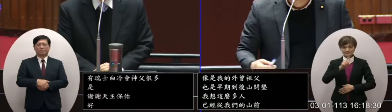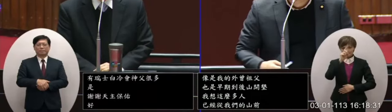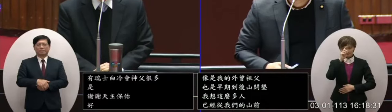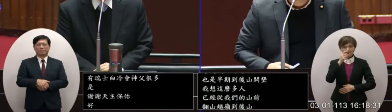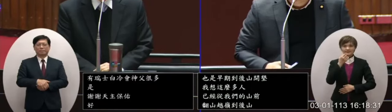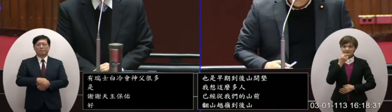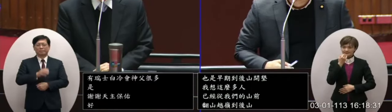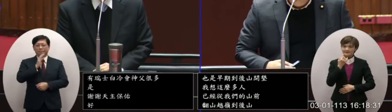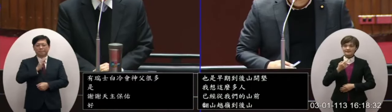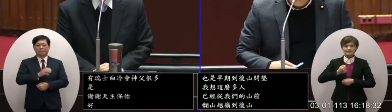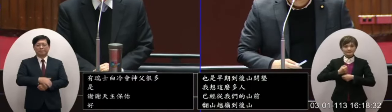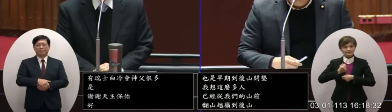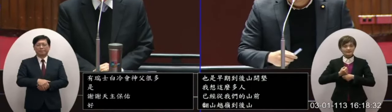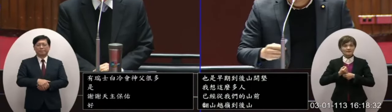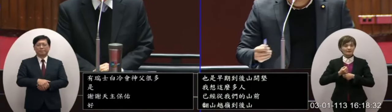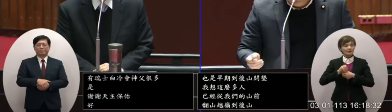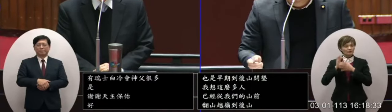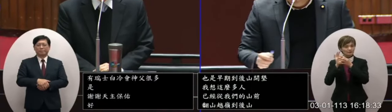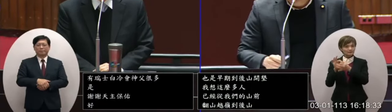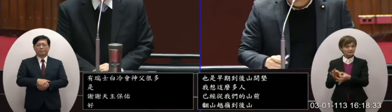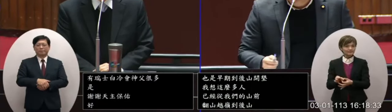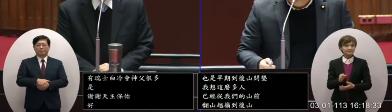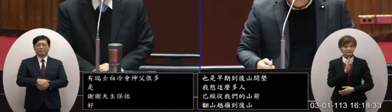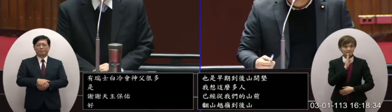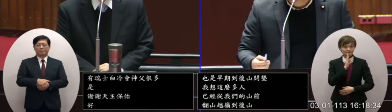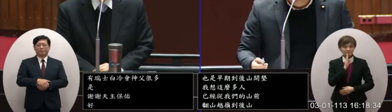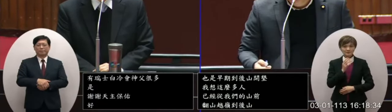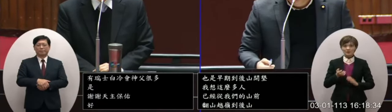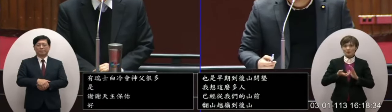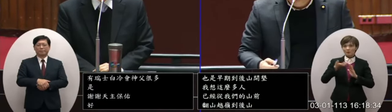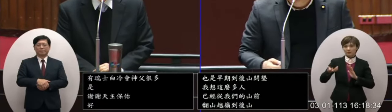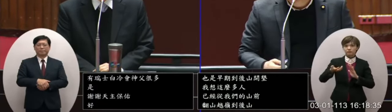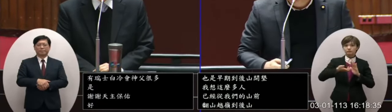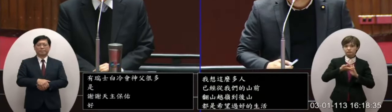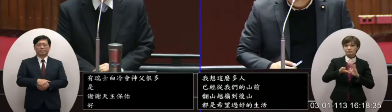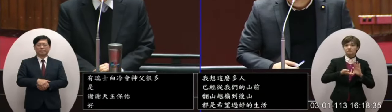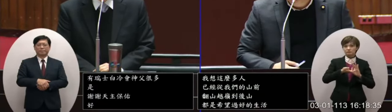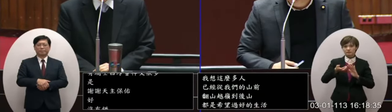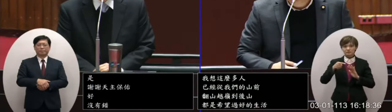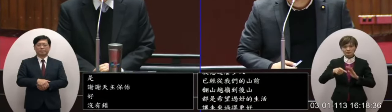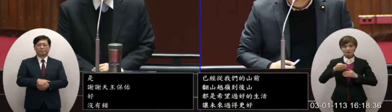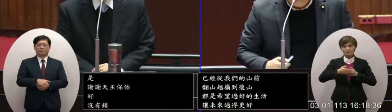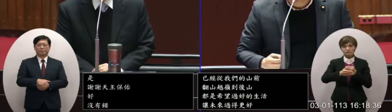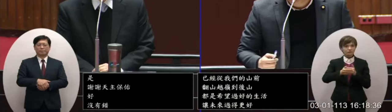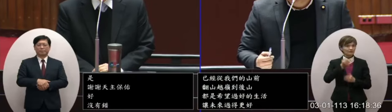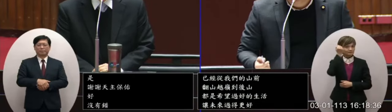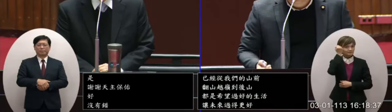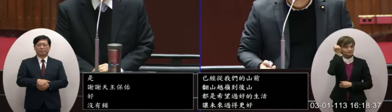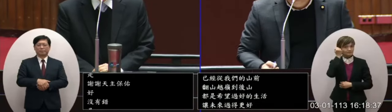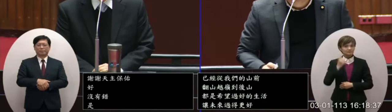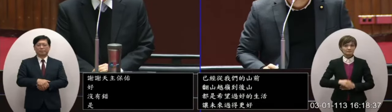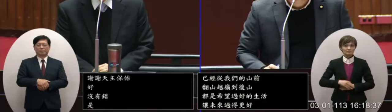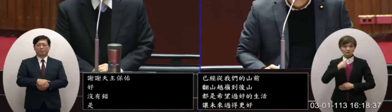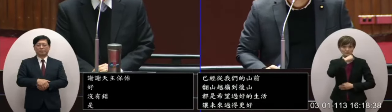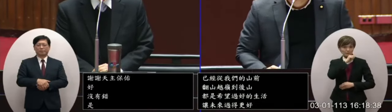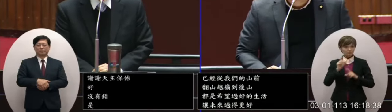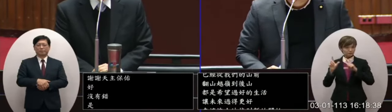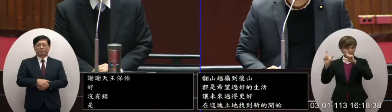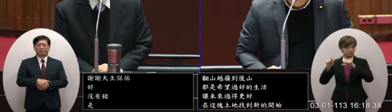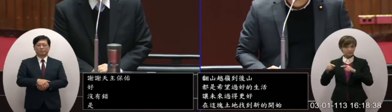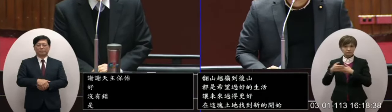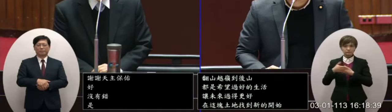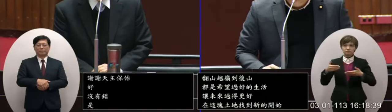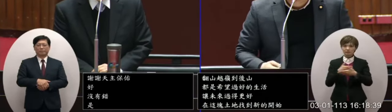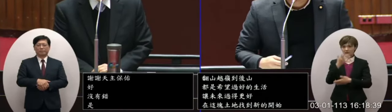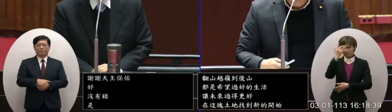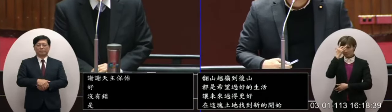始。 是， 所以其实在这个迁徙的过程里面，其实我们知道真的异常的艰辛，特别是台东的交通的问题，所以